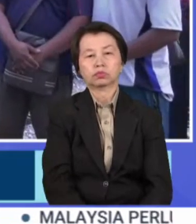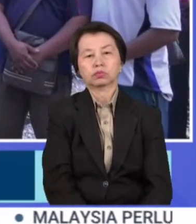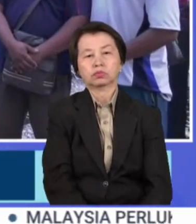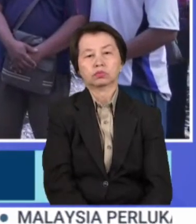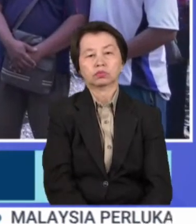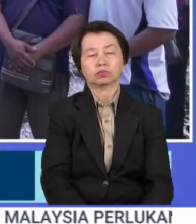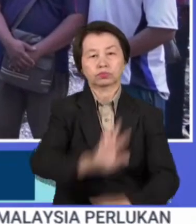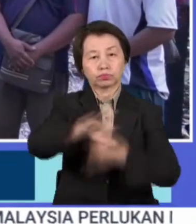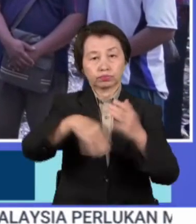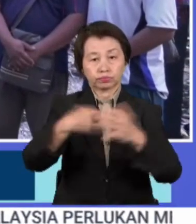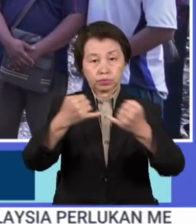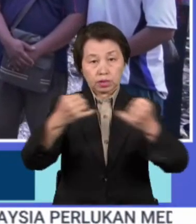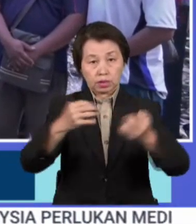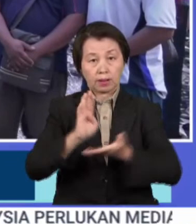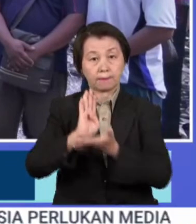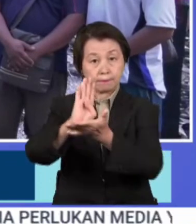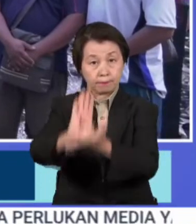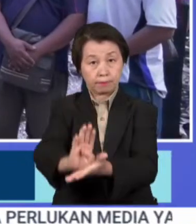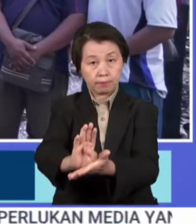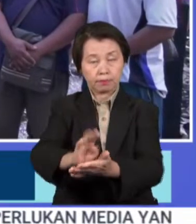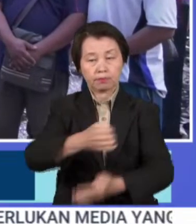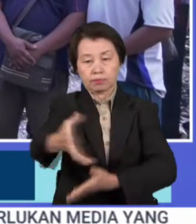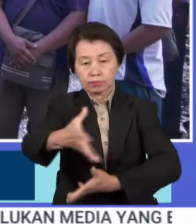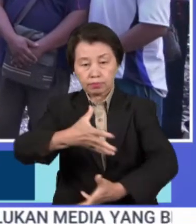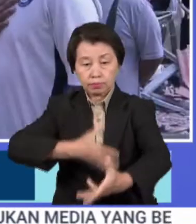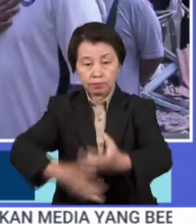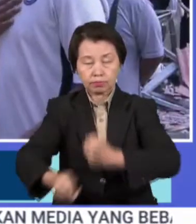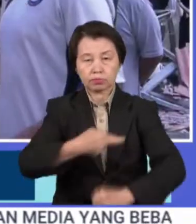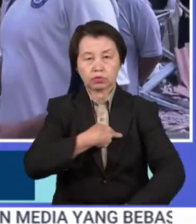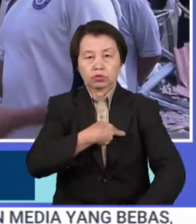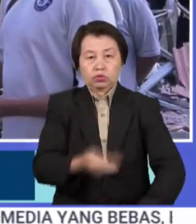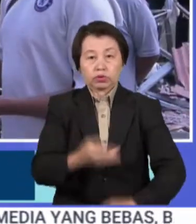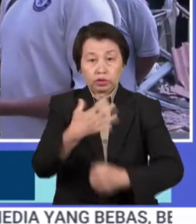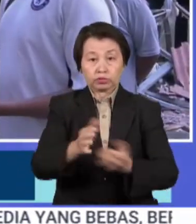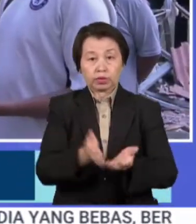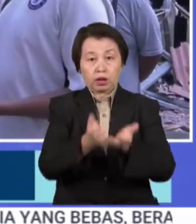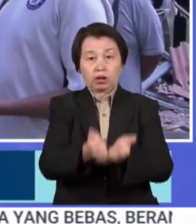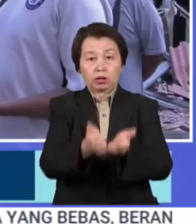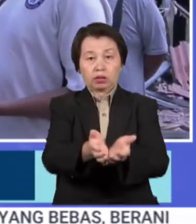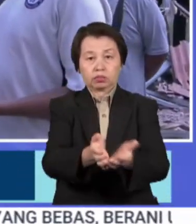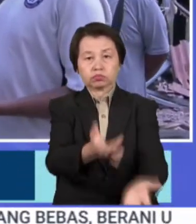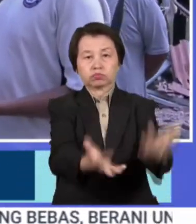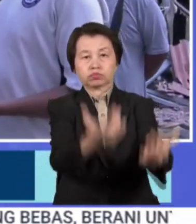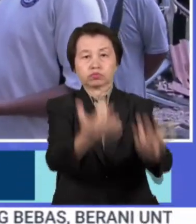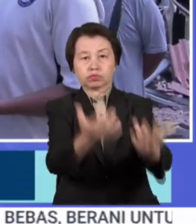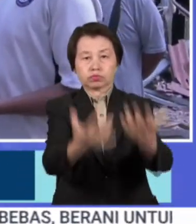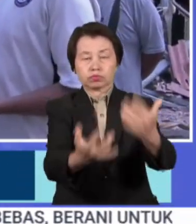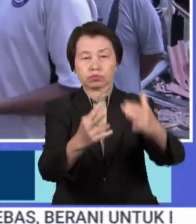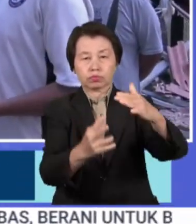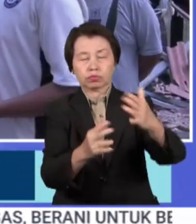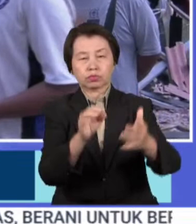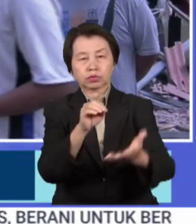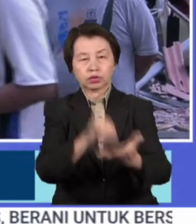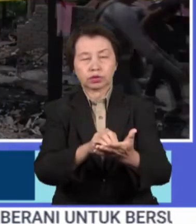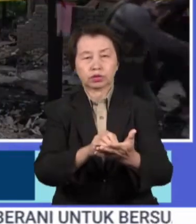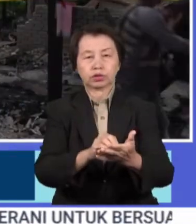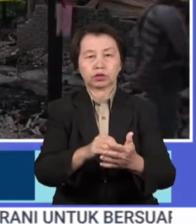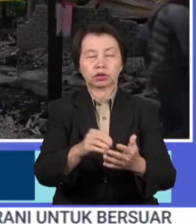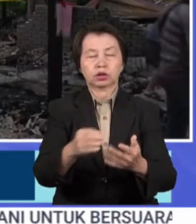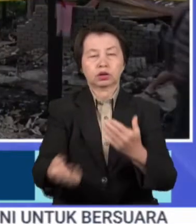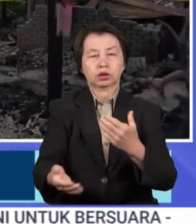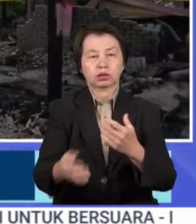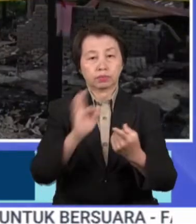Baik, semua jenis bentuk bantuan kepada nelayan yang kerugian selepas bot mereka terbakar di jeti Sungai Burung Balik Pulau